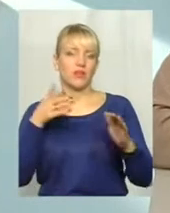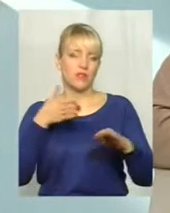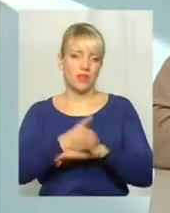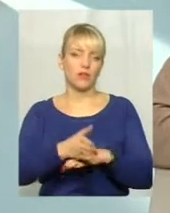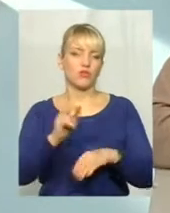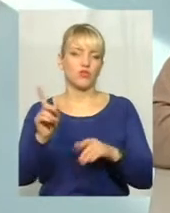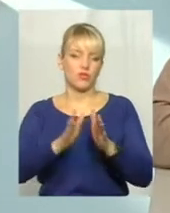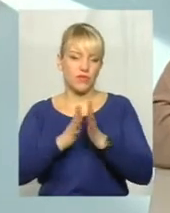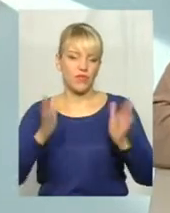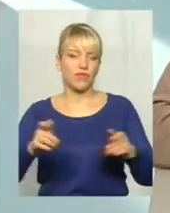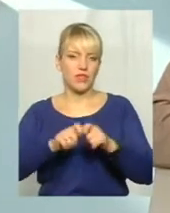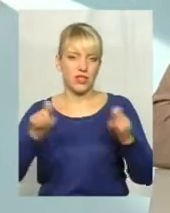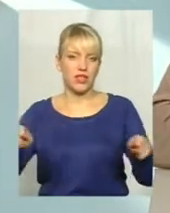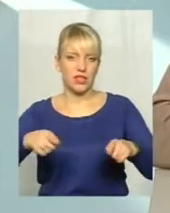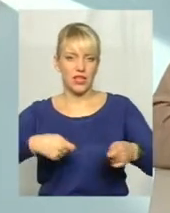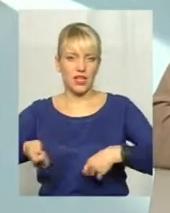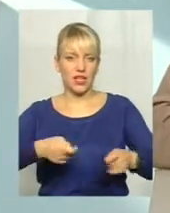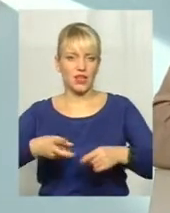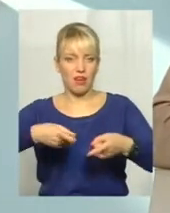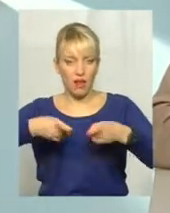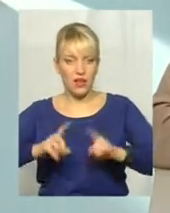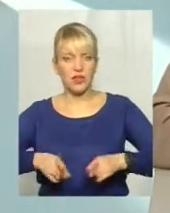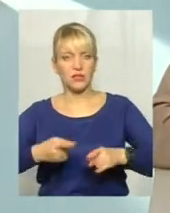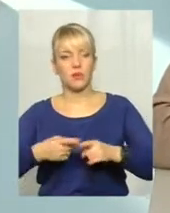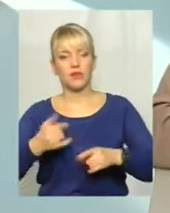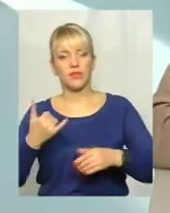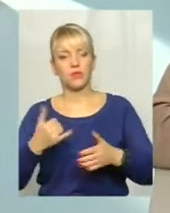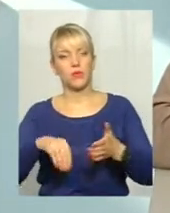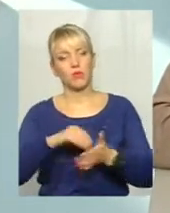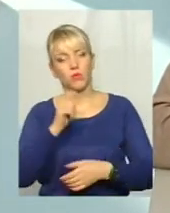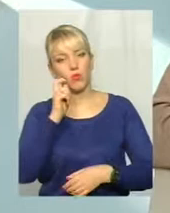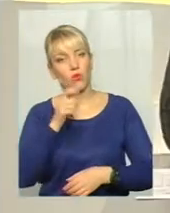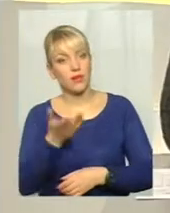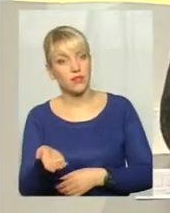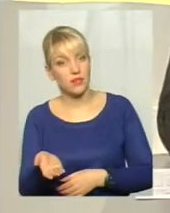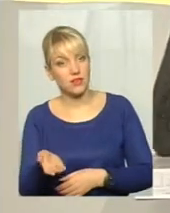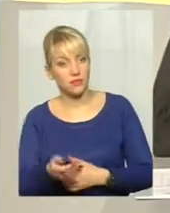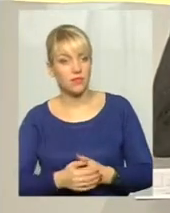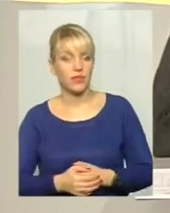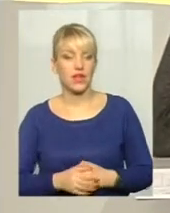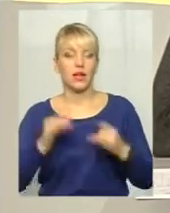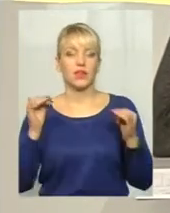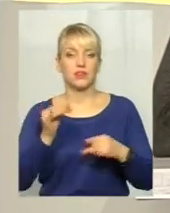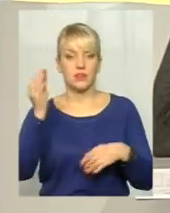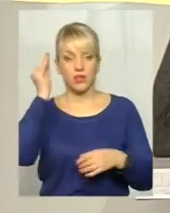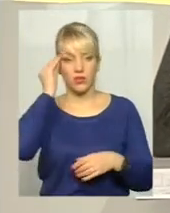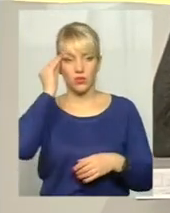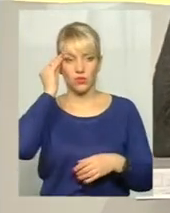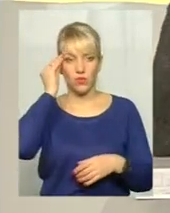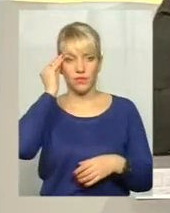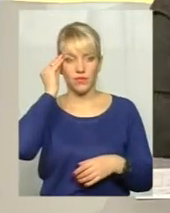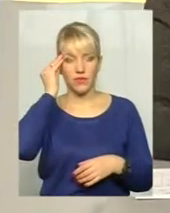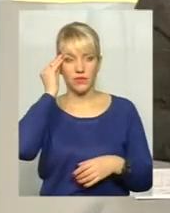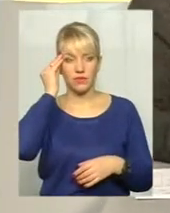Європа відкрита для нас, ми для них. Ну, насправді, тепер купуємо українське. Але от цікаву думку, в днях